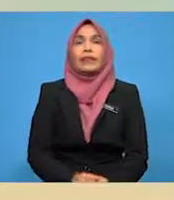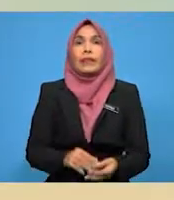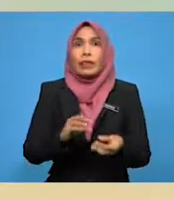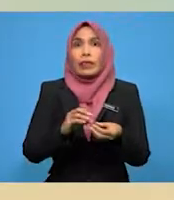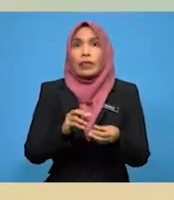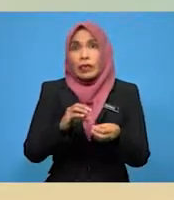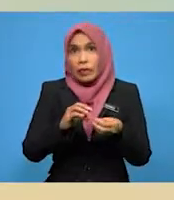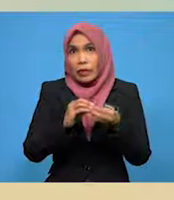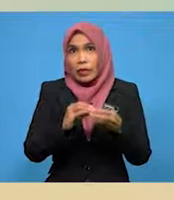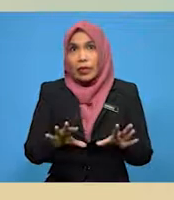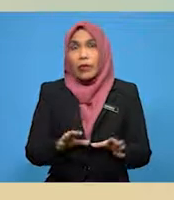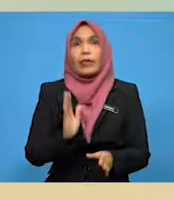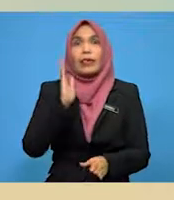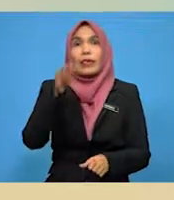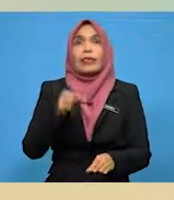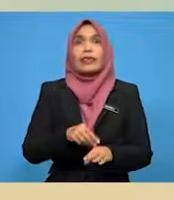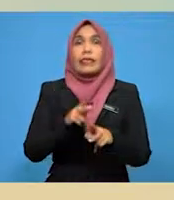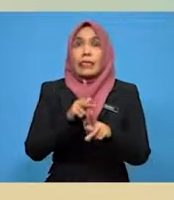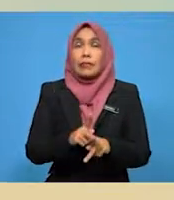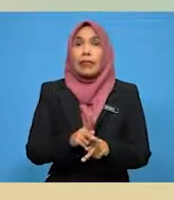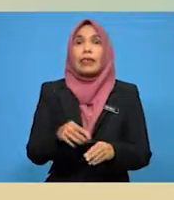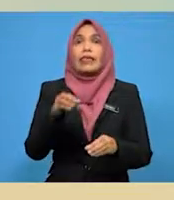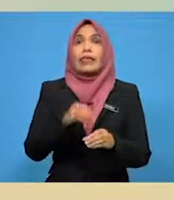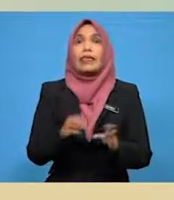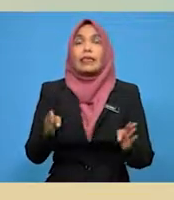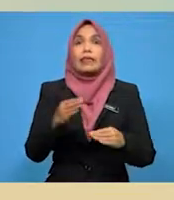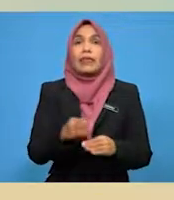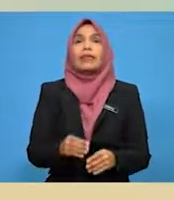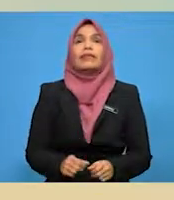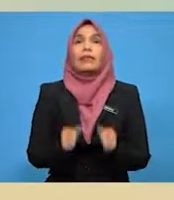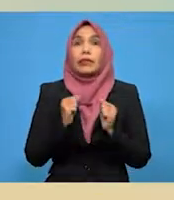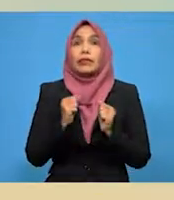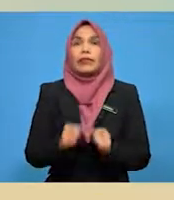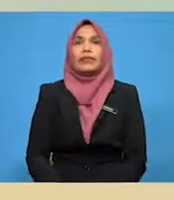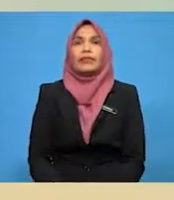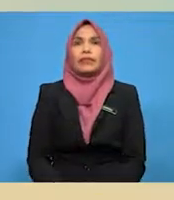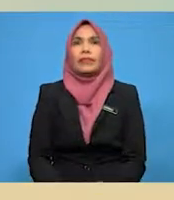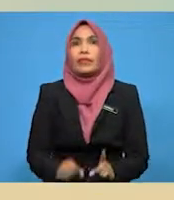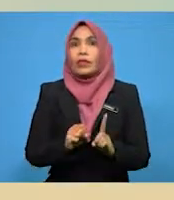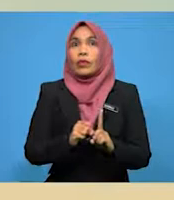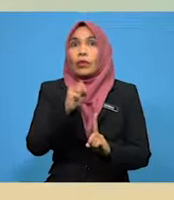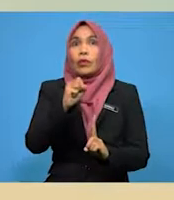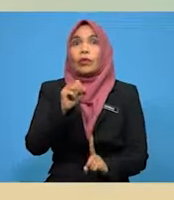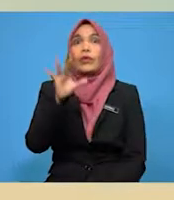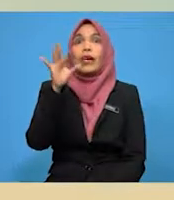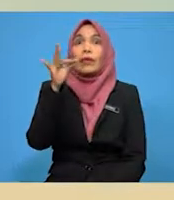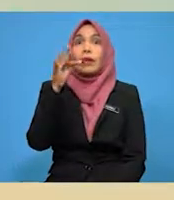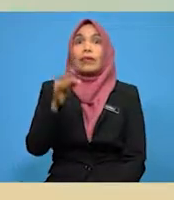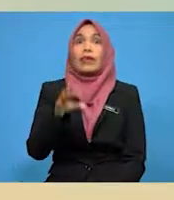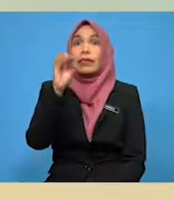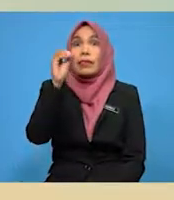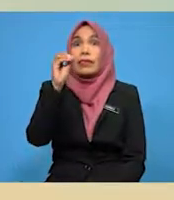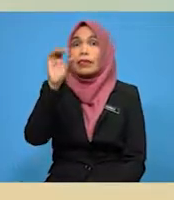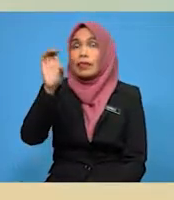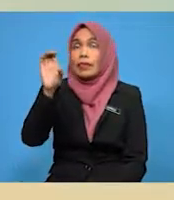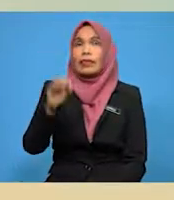akan disimpan di dalam bilik penyimpanan, iaitu bilik sejuk dengan suhu 18 darjah Celsius